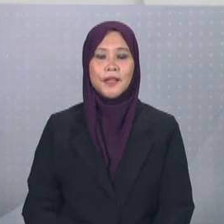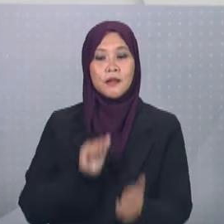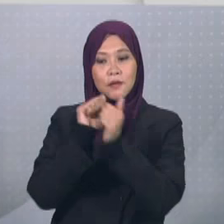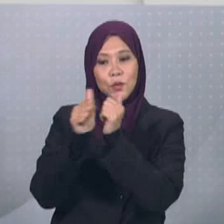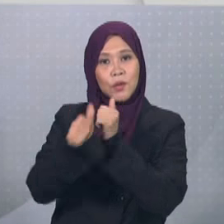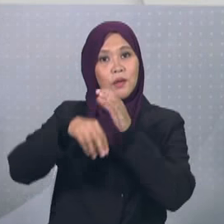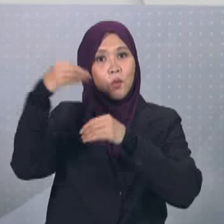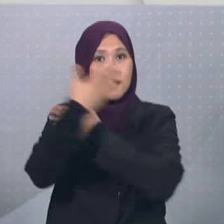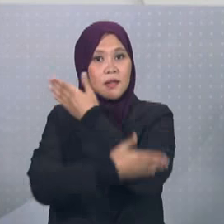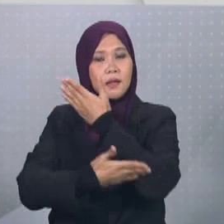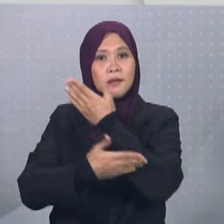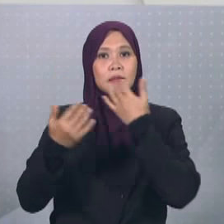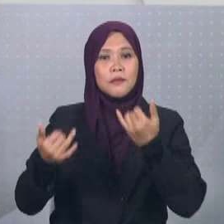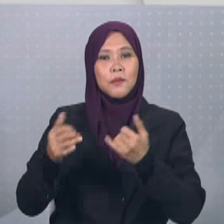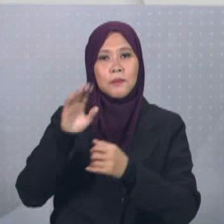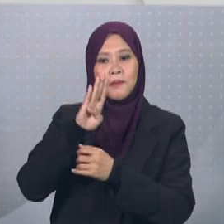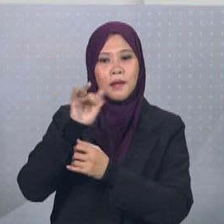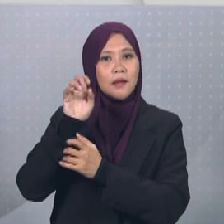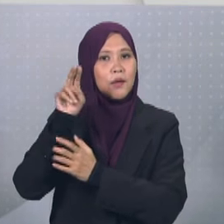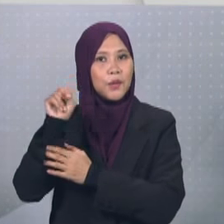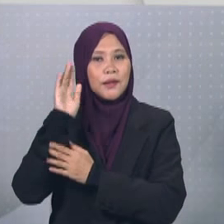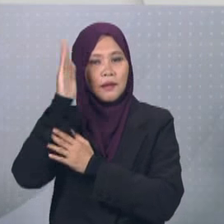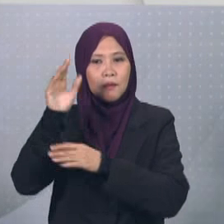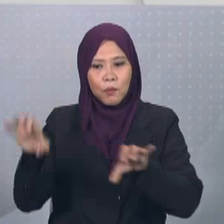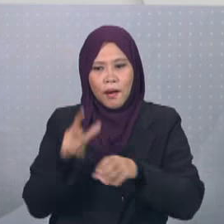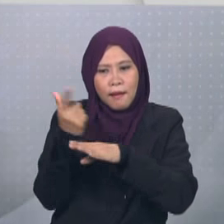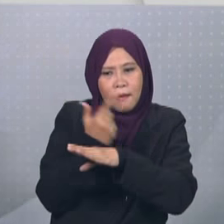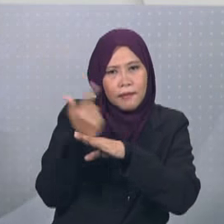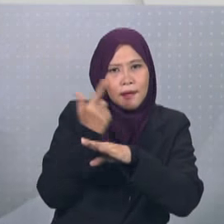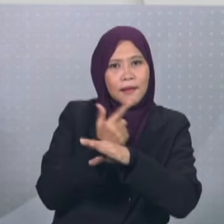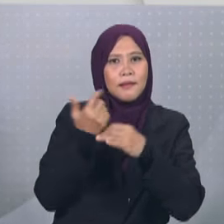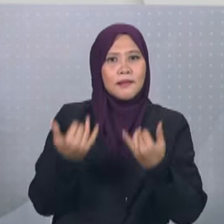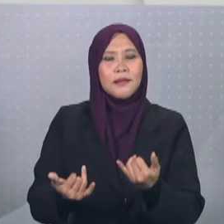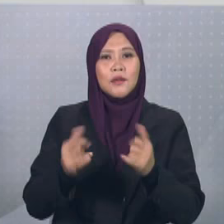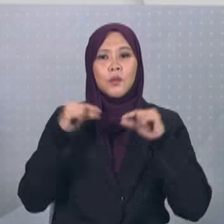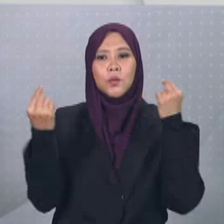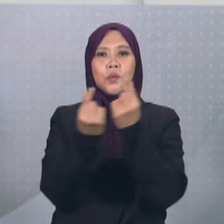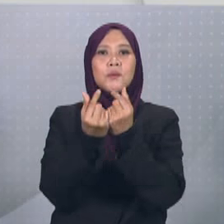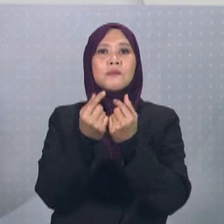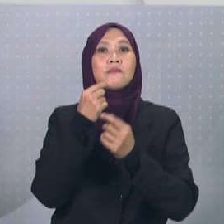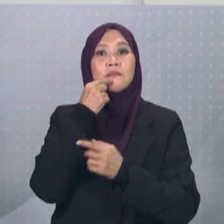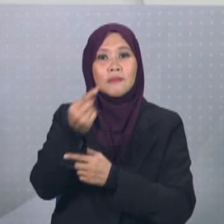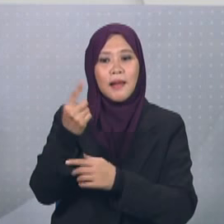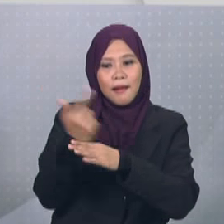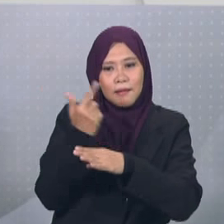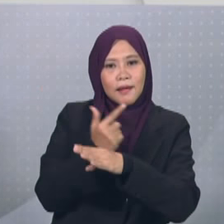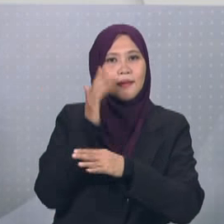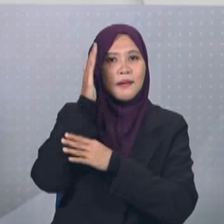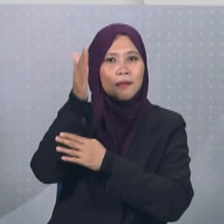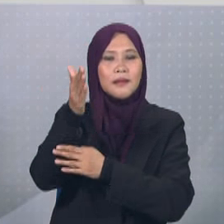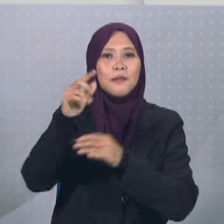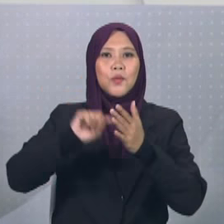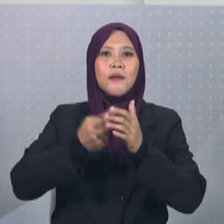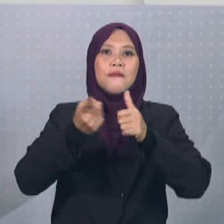Sukan luar negara. Pemain Bayern Munich akan kembali melakukan latihan hari ini. Pengurusan pasukan tersebut berkata latihan akan diadakan